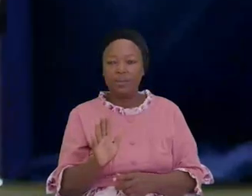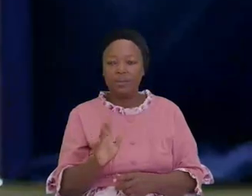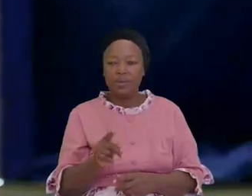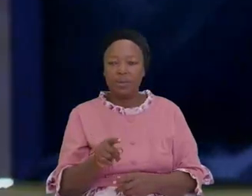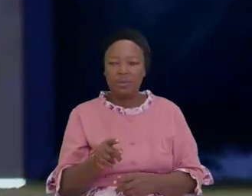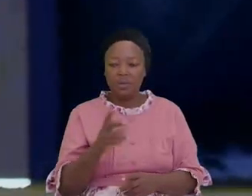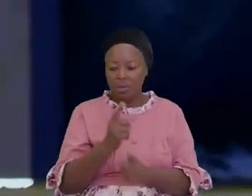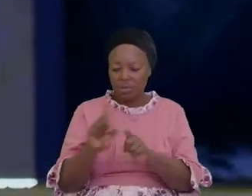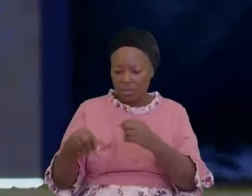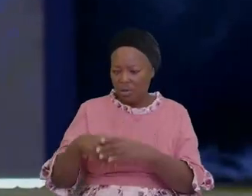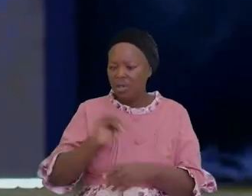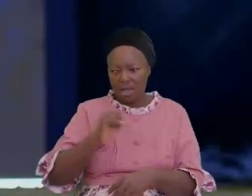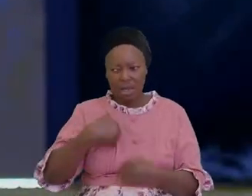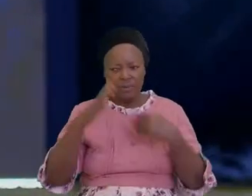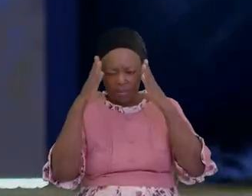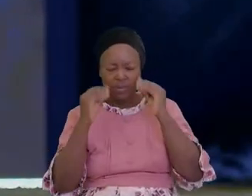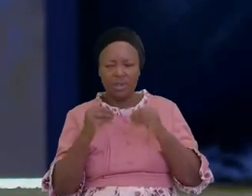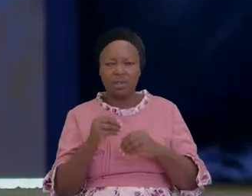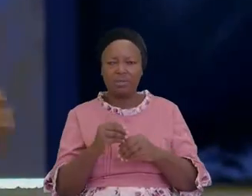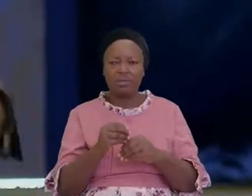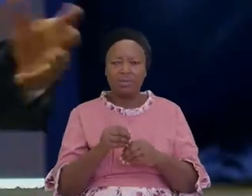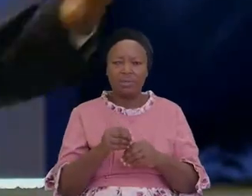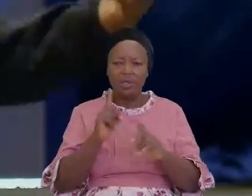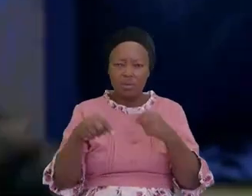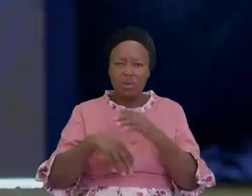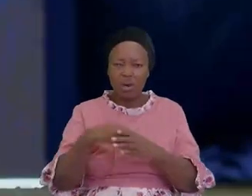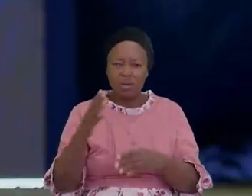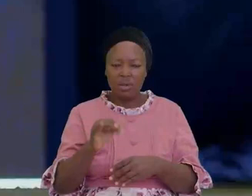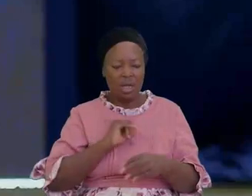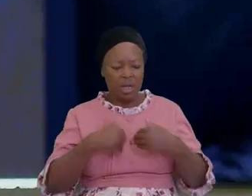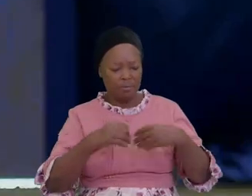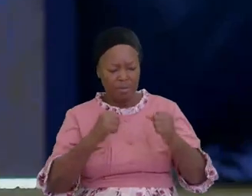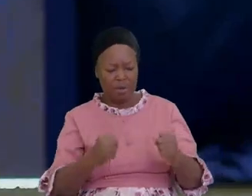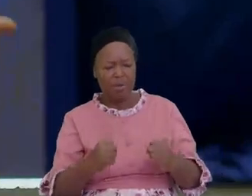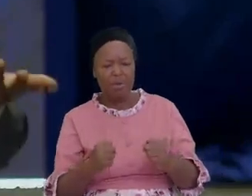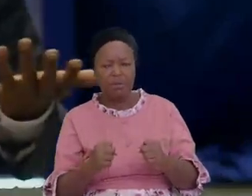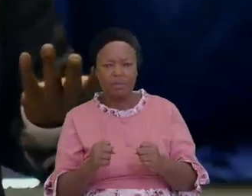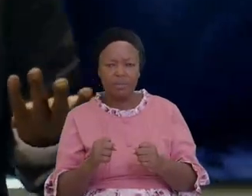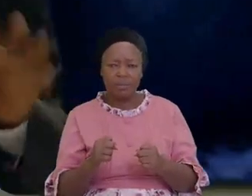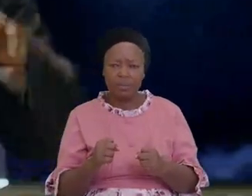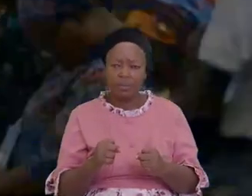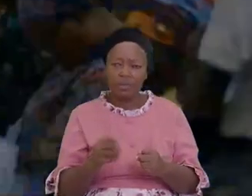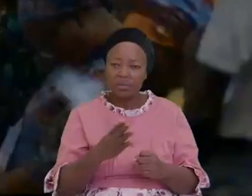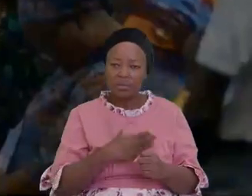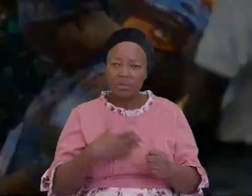Si tu sors seulement pour dire que j'ai l'Esprit, et tu sors, tu dis, j'ai l'expérience, j'ai la puissance.